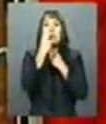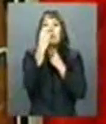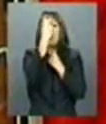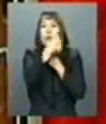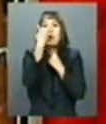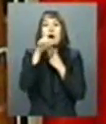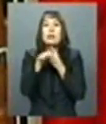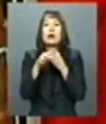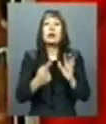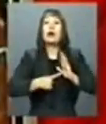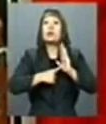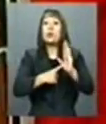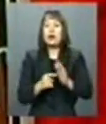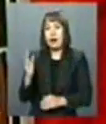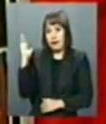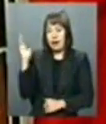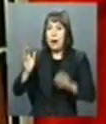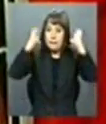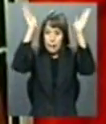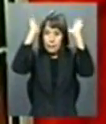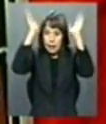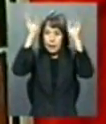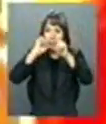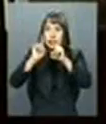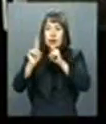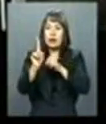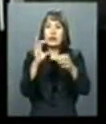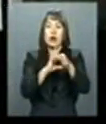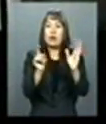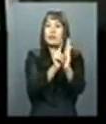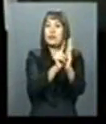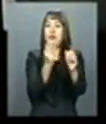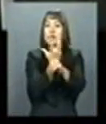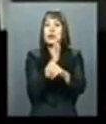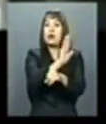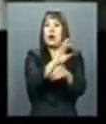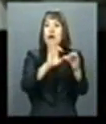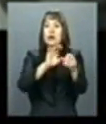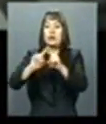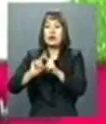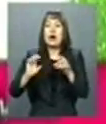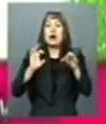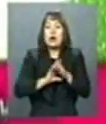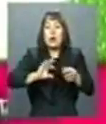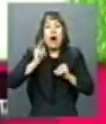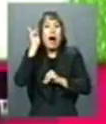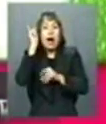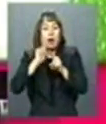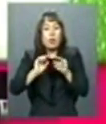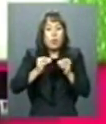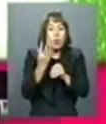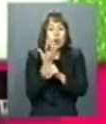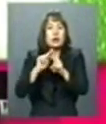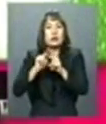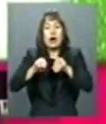ตัวอย่างโฆษณาสินค้าประเภทต่างๆในทีวีดาวเทียมหลายช่องที่สภาวิชาชีพข่าววิทยุและโทรทัศน์ไทยนำมาสะท้อน